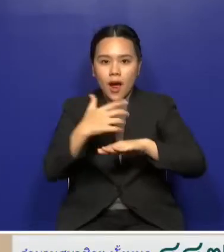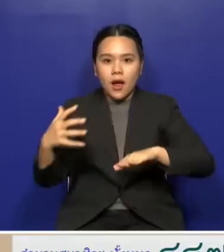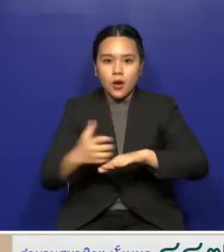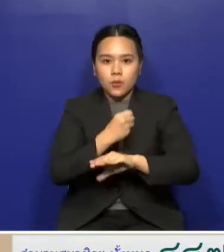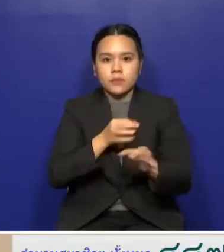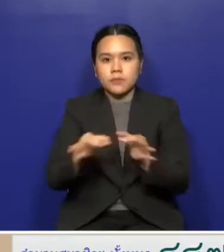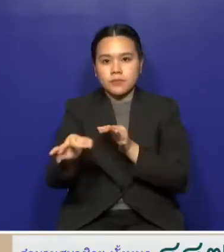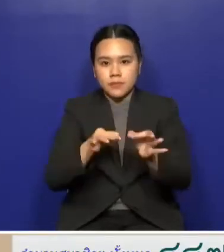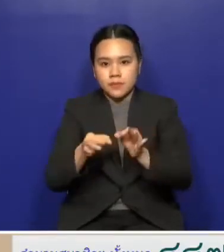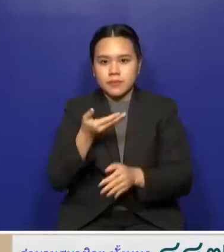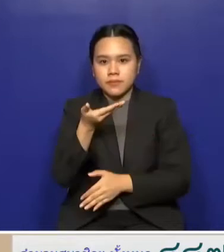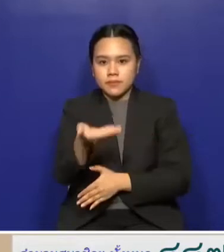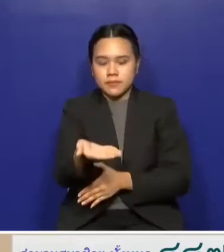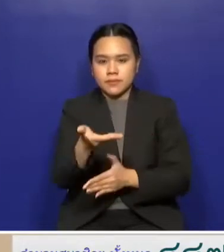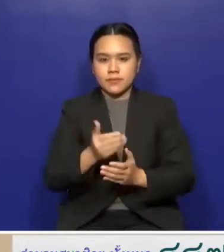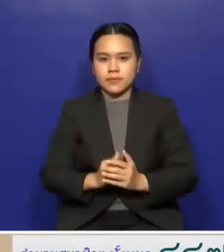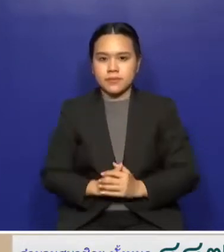เชิญท่านพิธาครับเชิญครับ